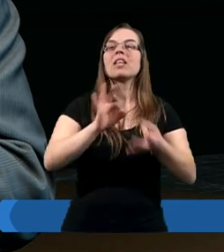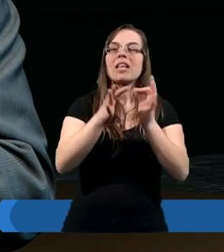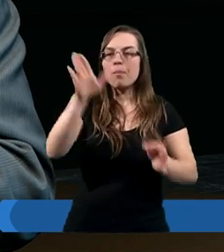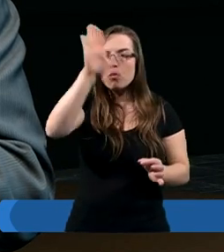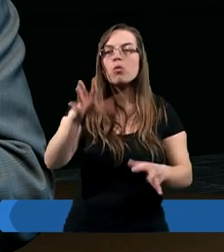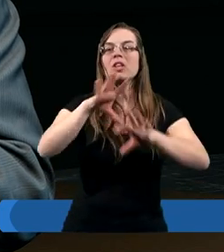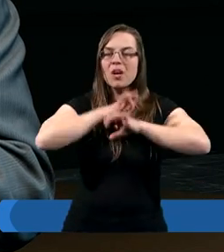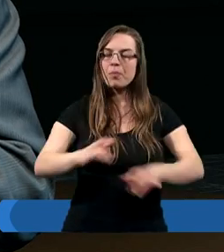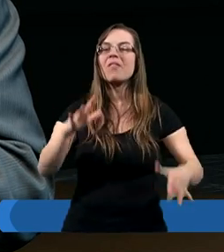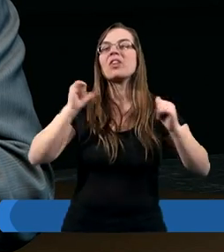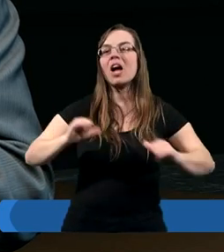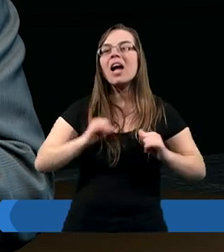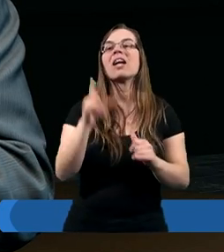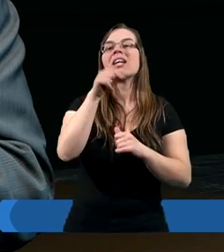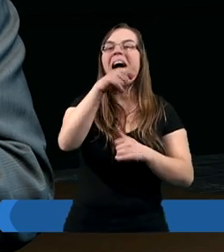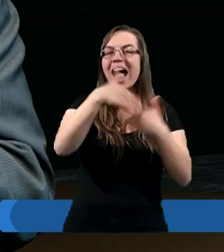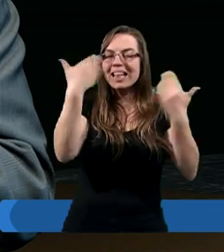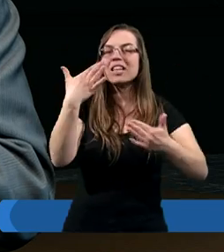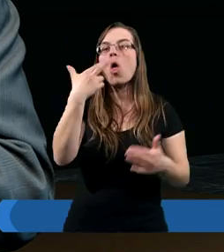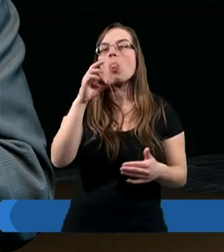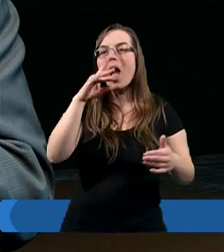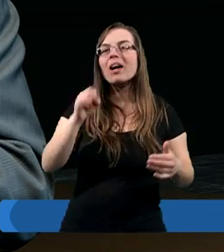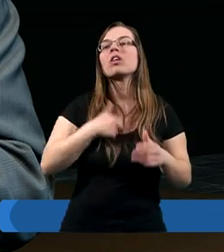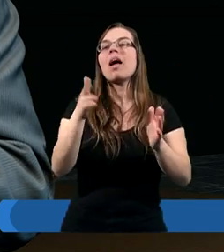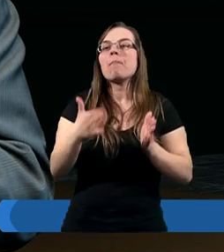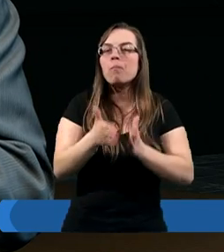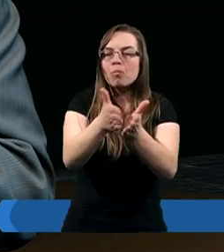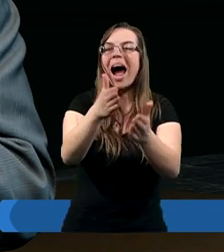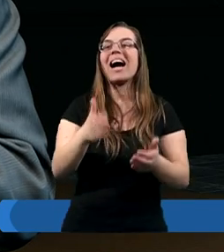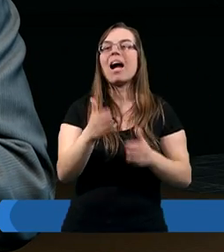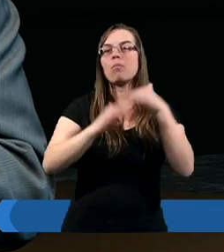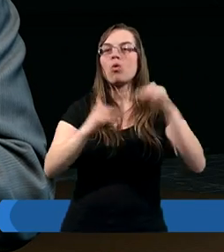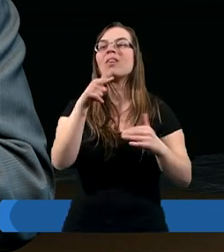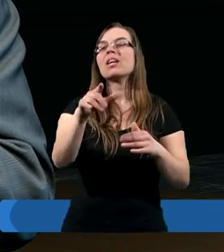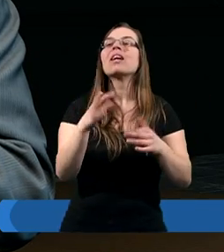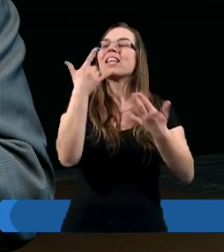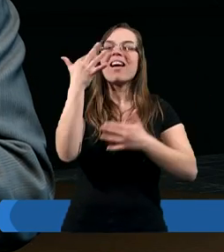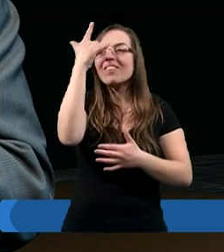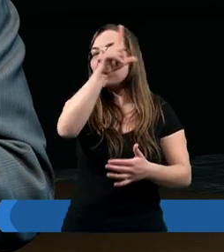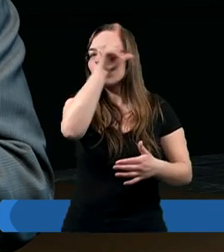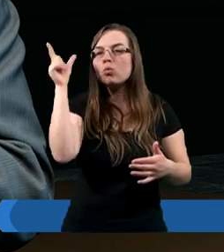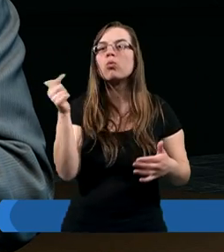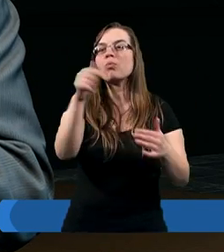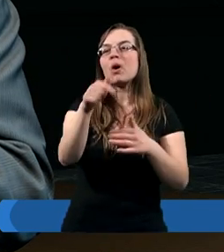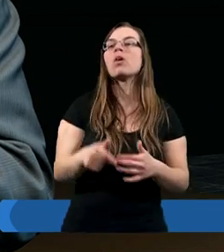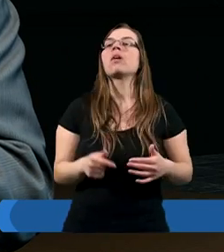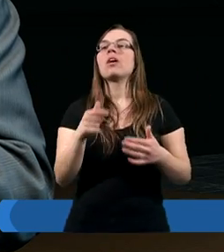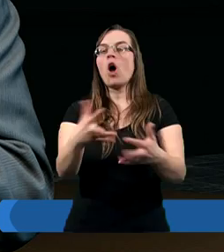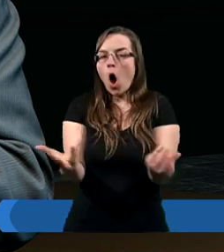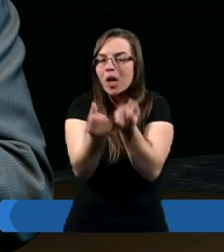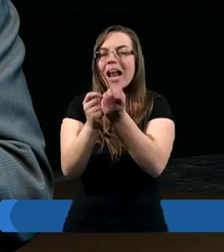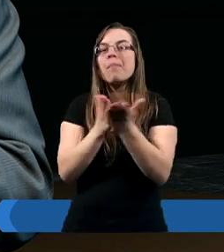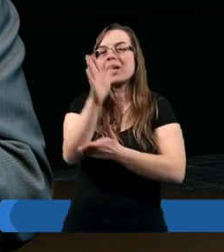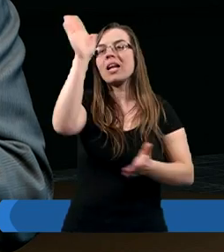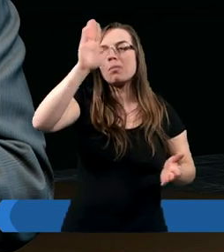Gdy Bóg cierpliwie czekał za dni Noego, kiedy budowano arkę, w której tylko niewielu, to jest 8 dusz,